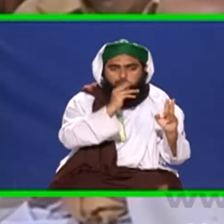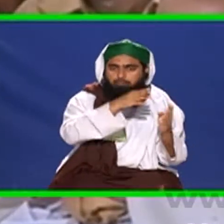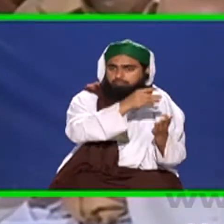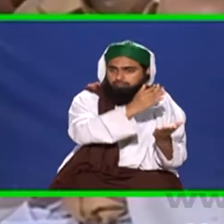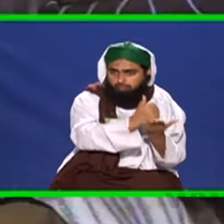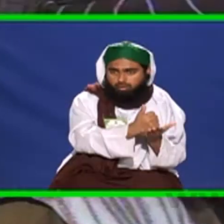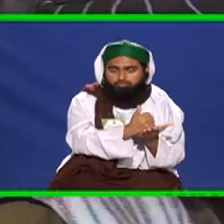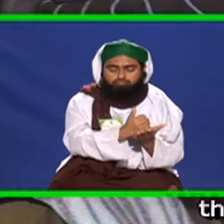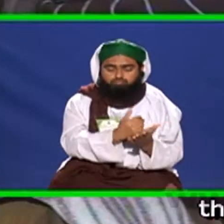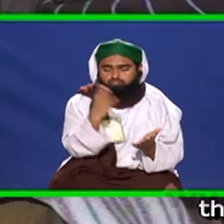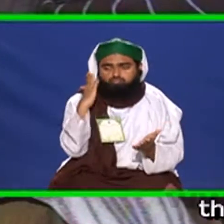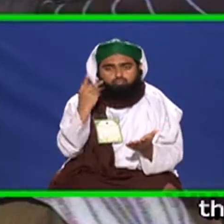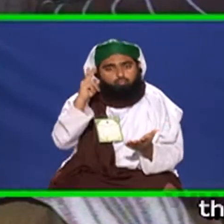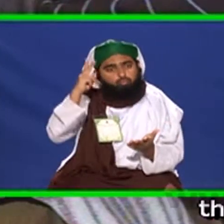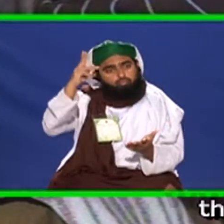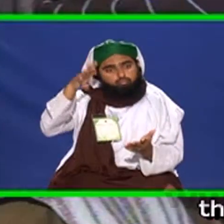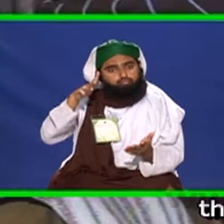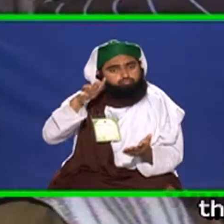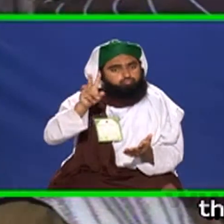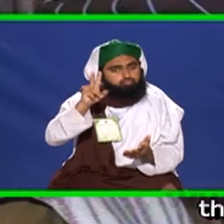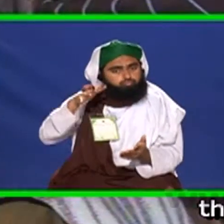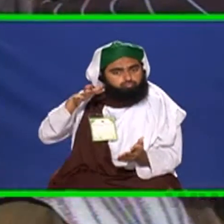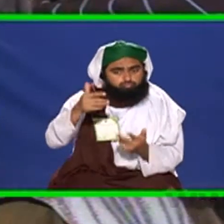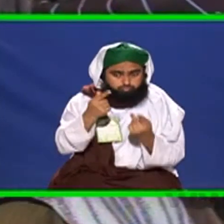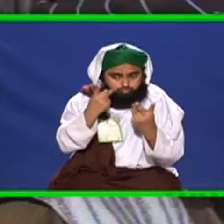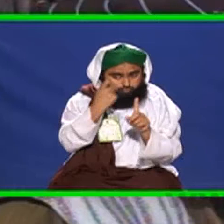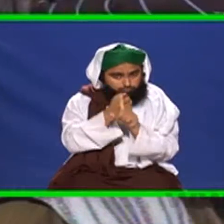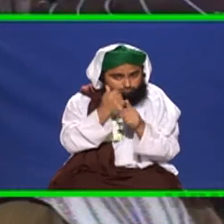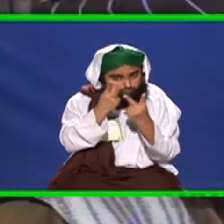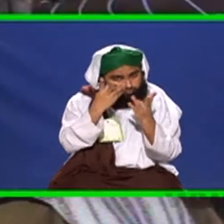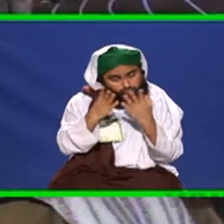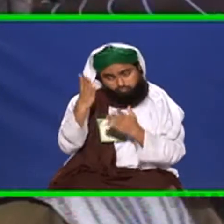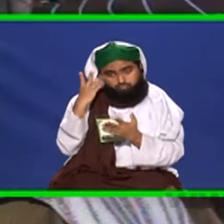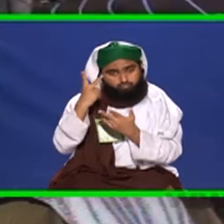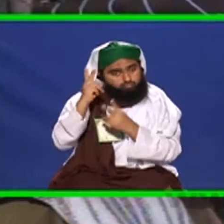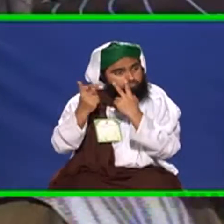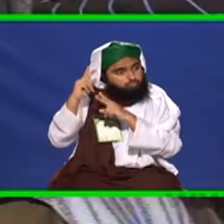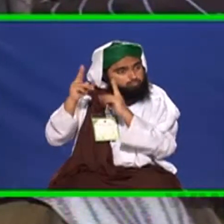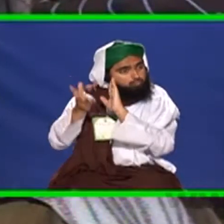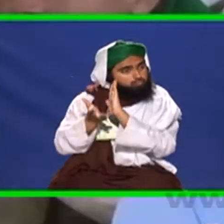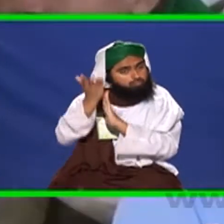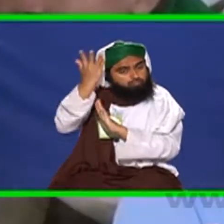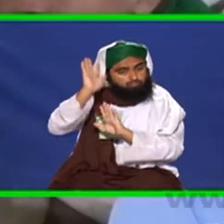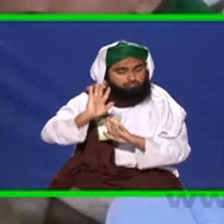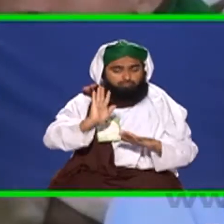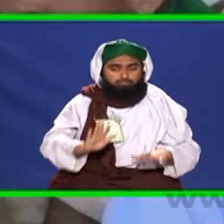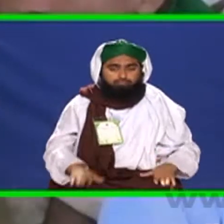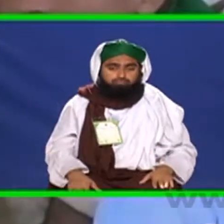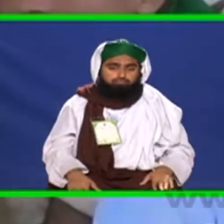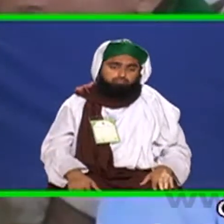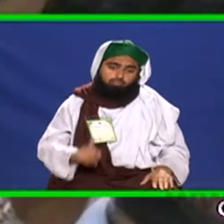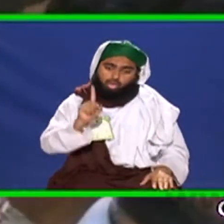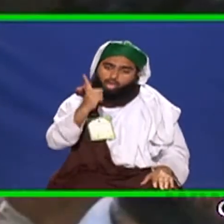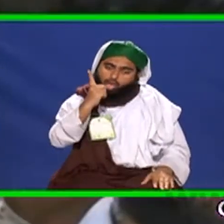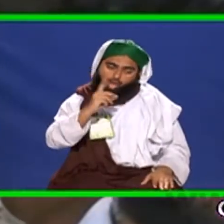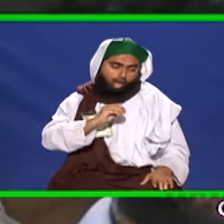حساب لگائیے ایک دن میں کتنے اچھا ثواب ہو گیا، کتنا ہو گیا. چلو جو بھی لگا ہوگا کروڑوں تک حساب پہنچ رہا ہے.